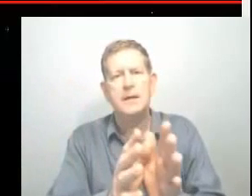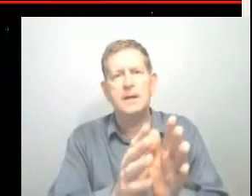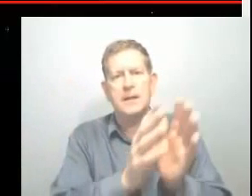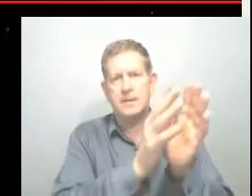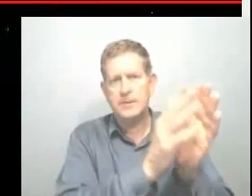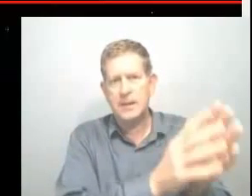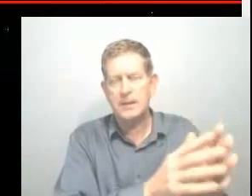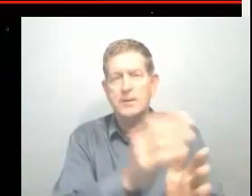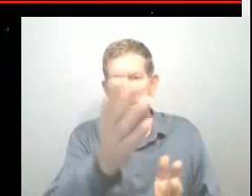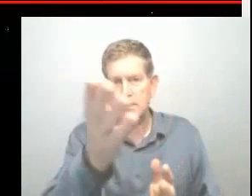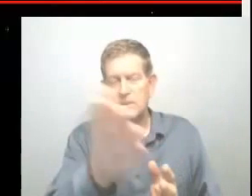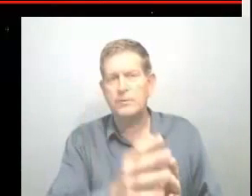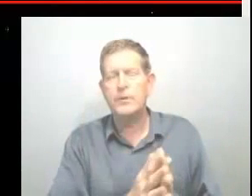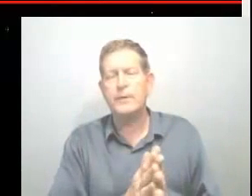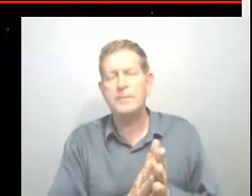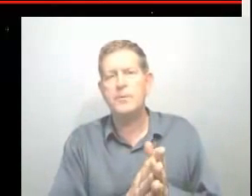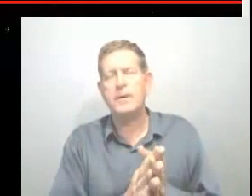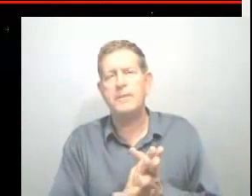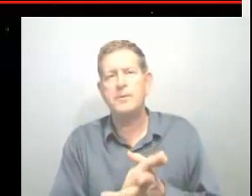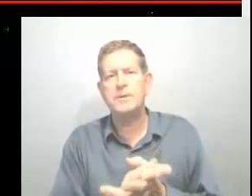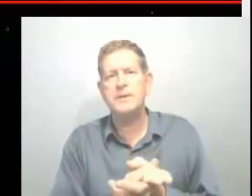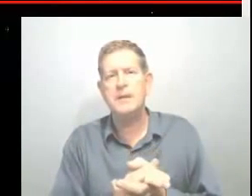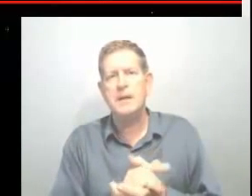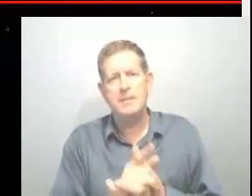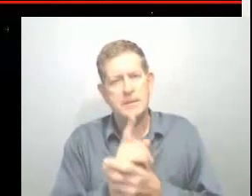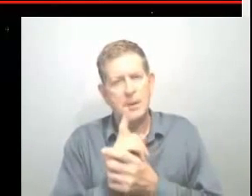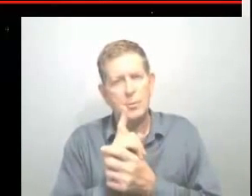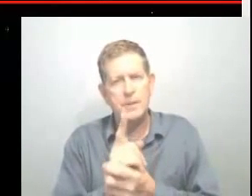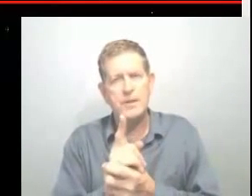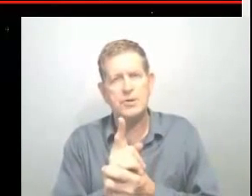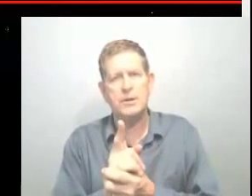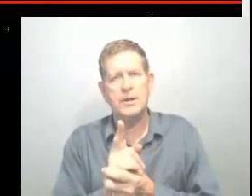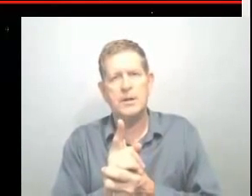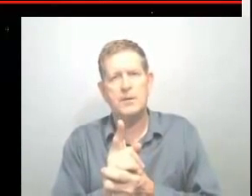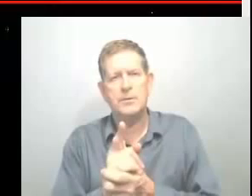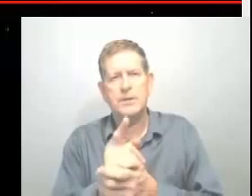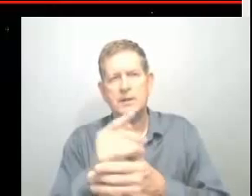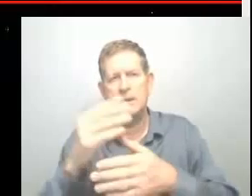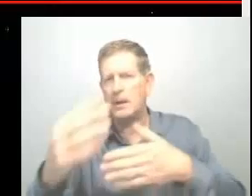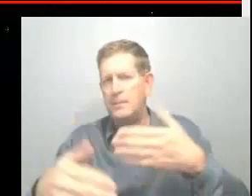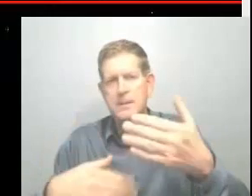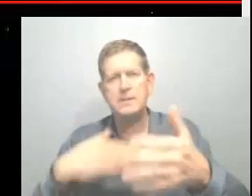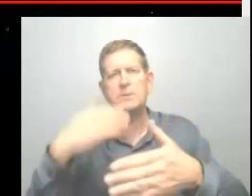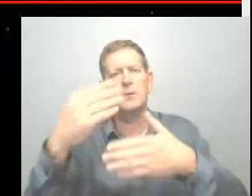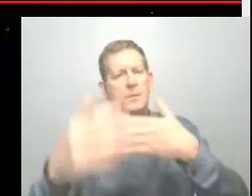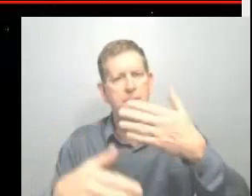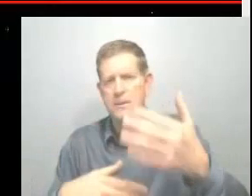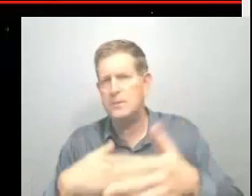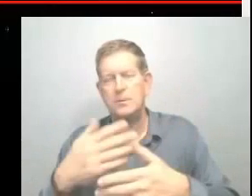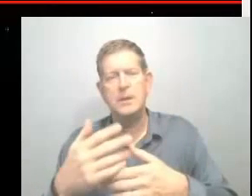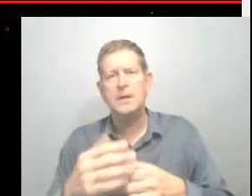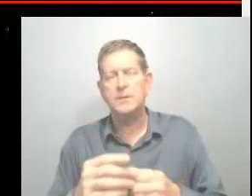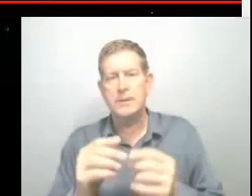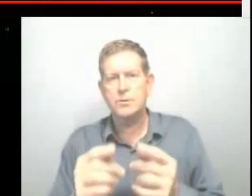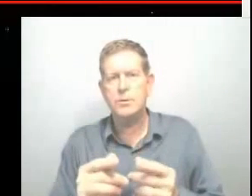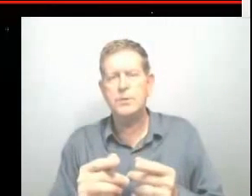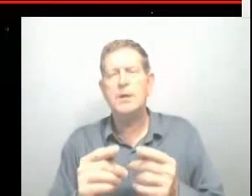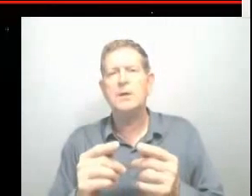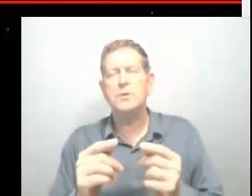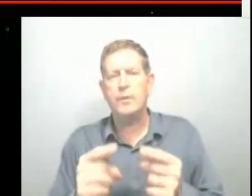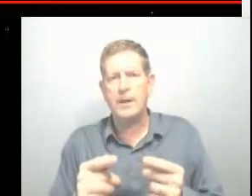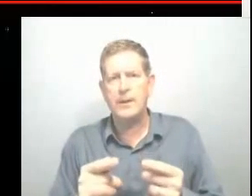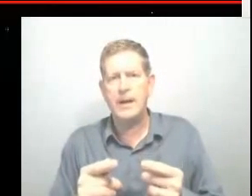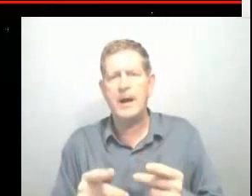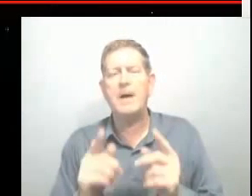régulière. Et comme ça, c'est ce que vous devriez pouvoir faire aussi. Mais cela oblige une certaine répétition de